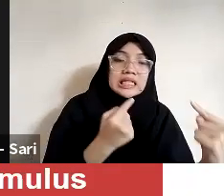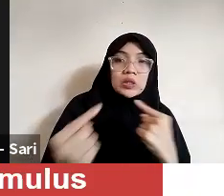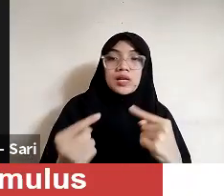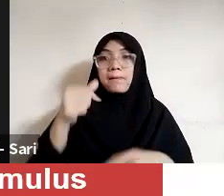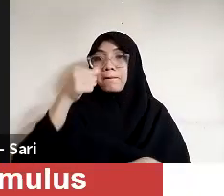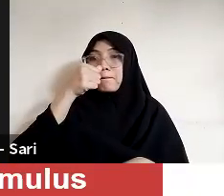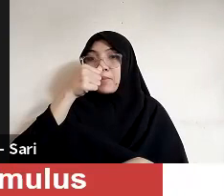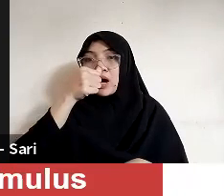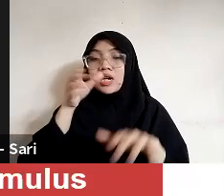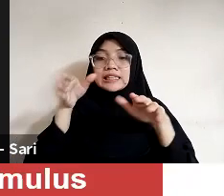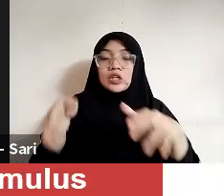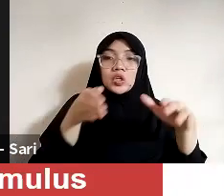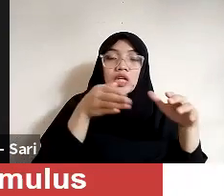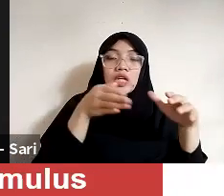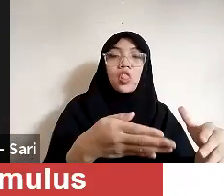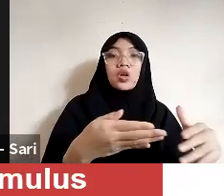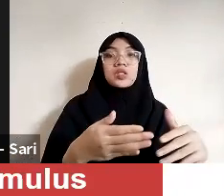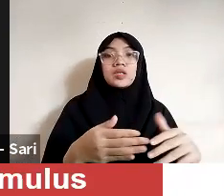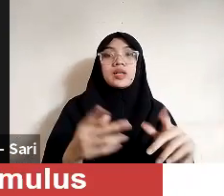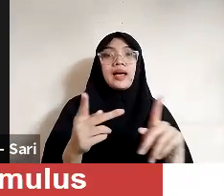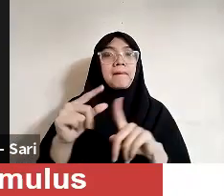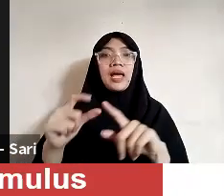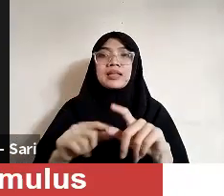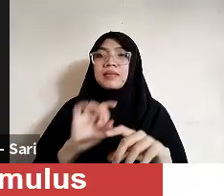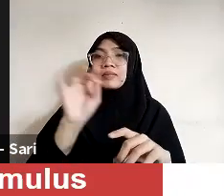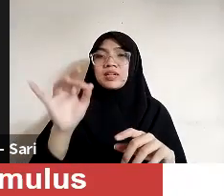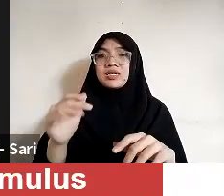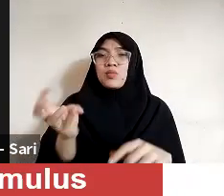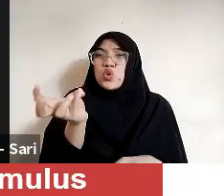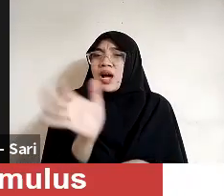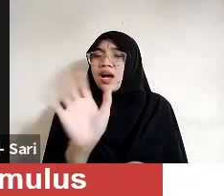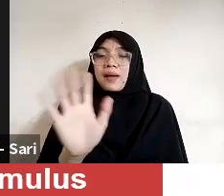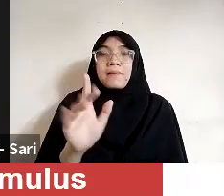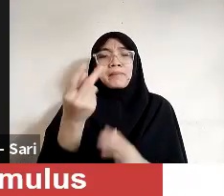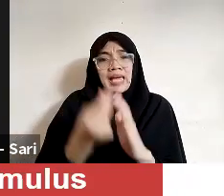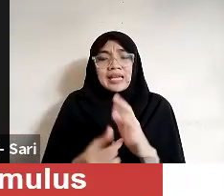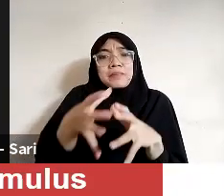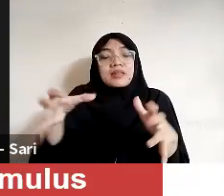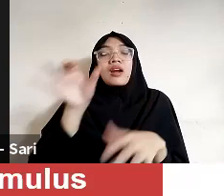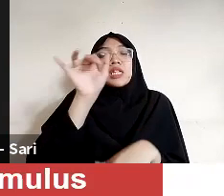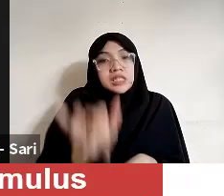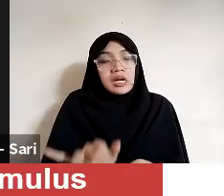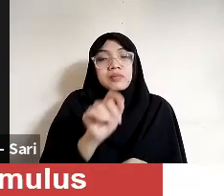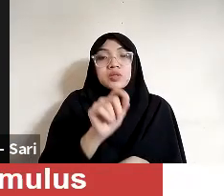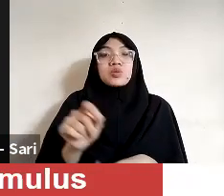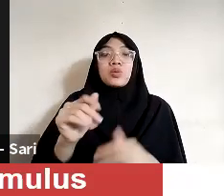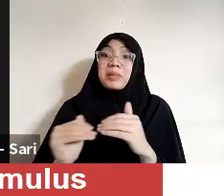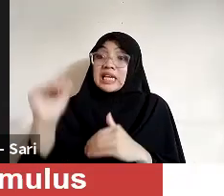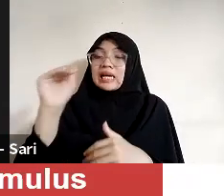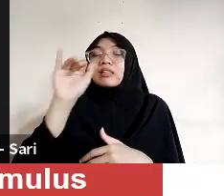real, LPS. Tidak mudah, tidak simpel, biayanya akan besar dan akan meningkat karena